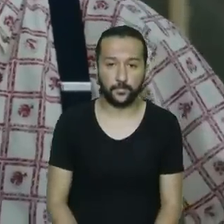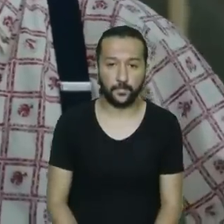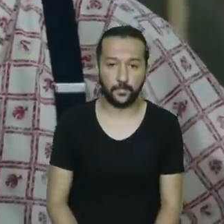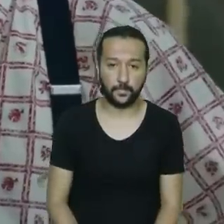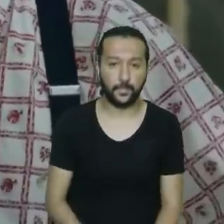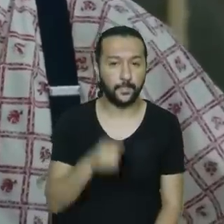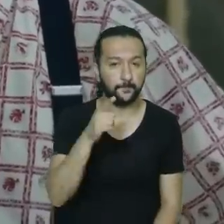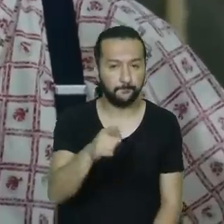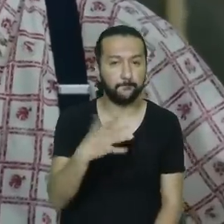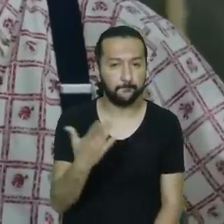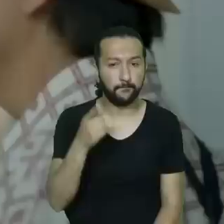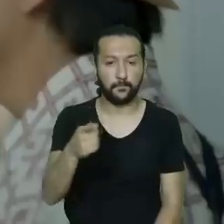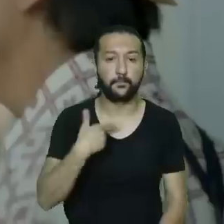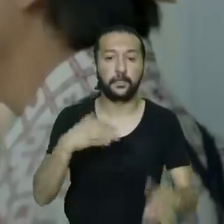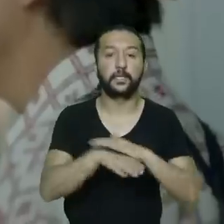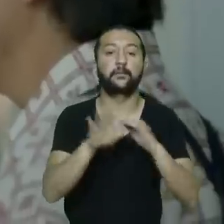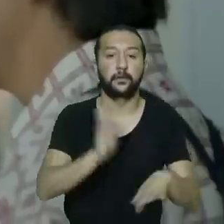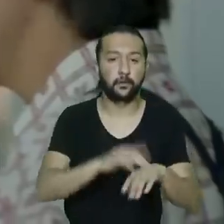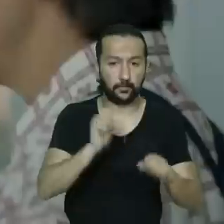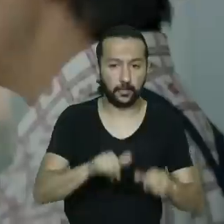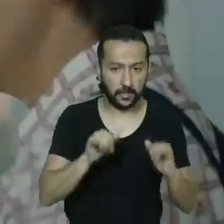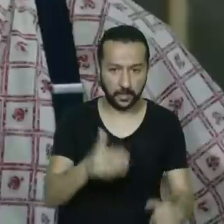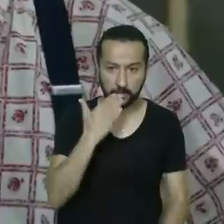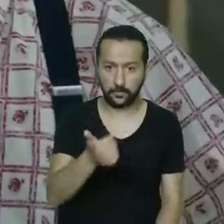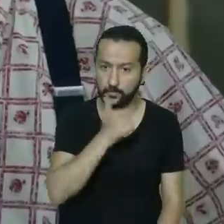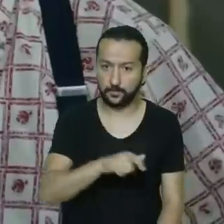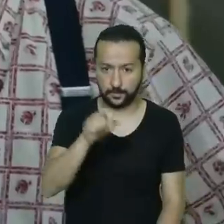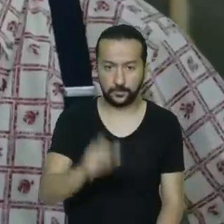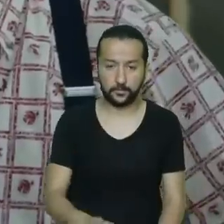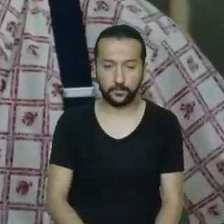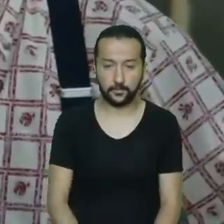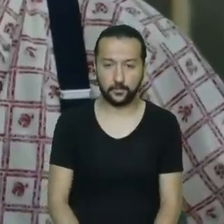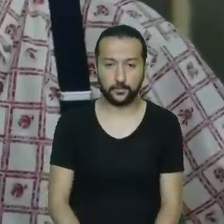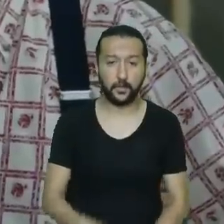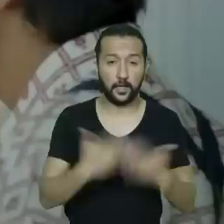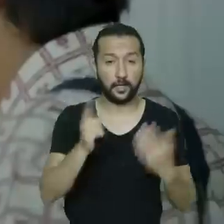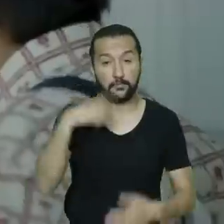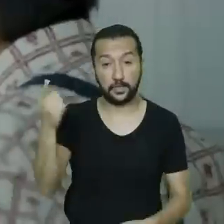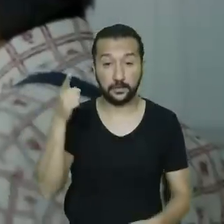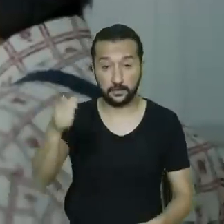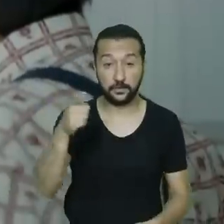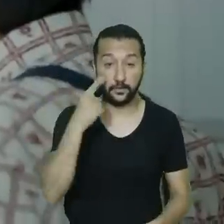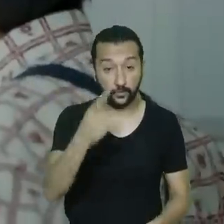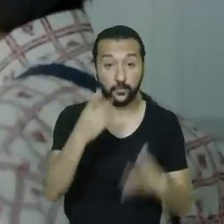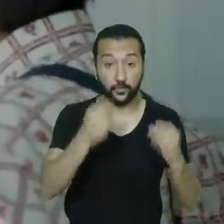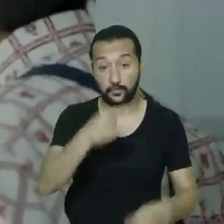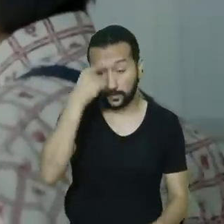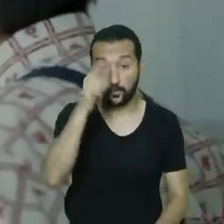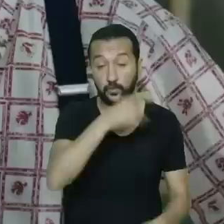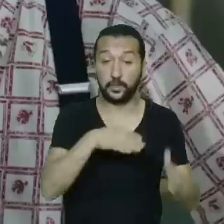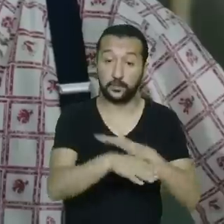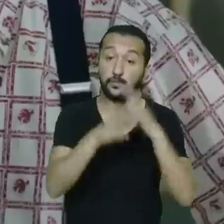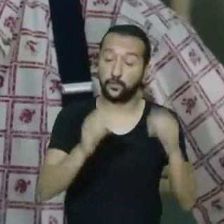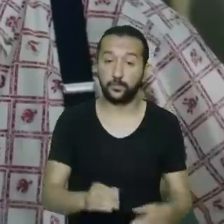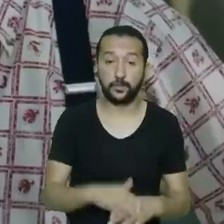Ben giymedim yani diyorsun sen. Aynen öyle diyorum abi. Eğer başka birilerini falan da gösterirsen belki bunlara